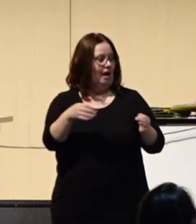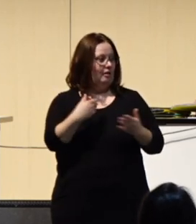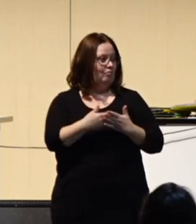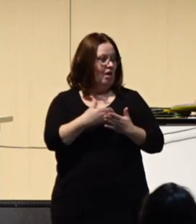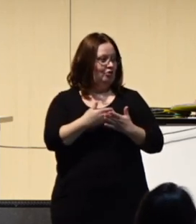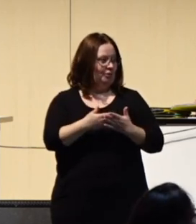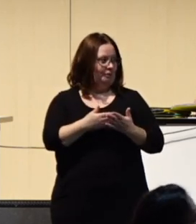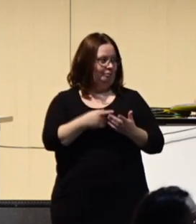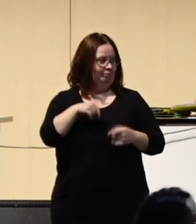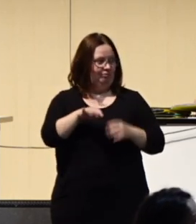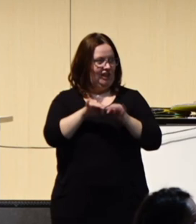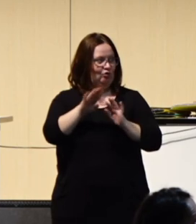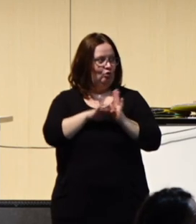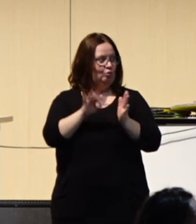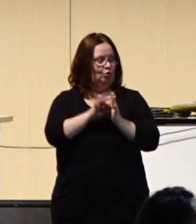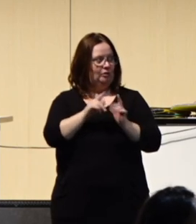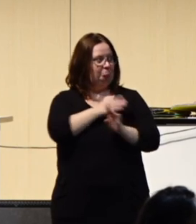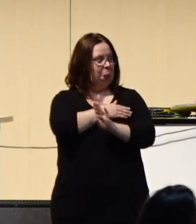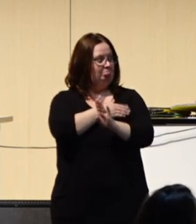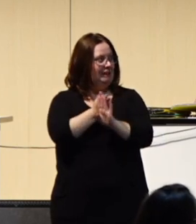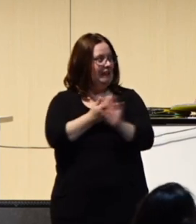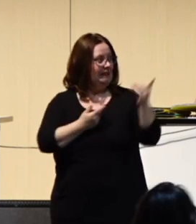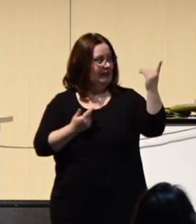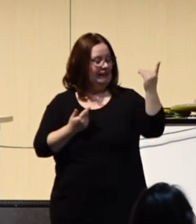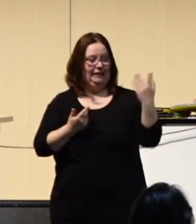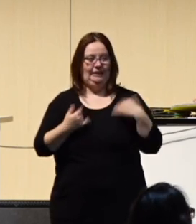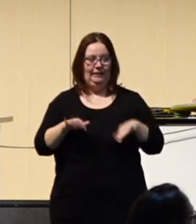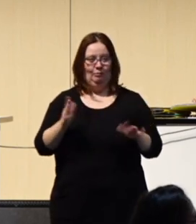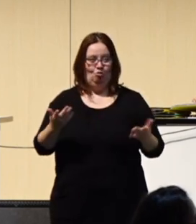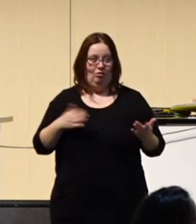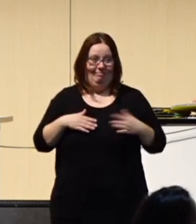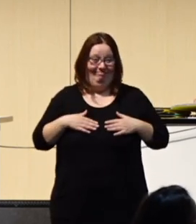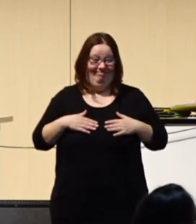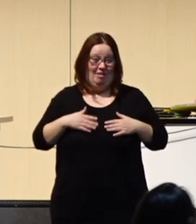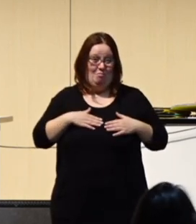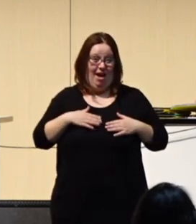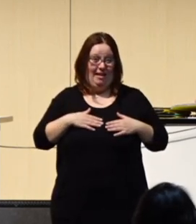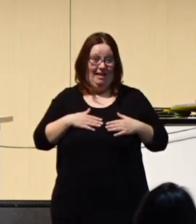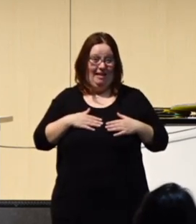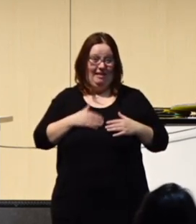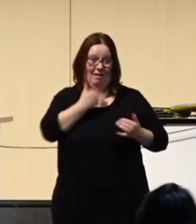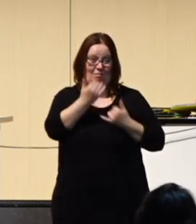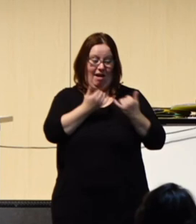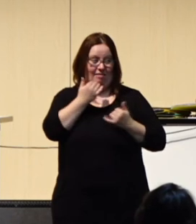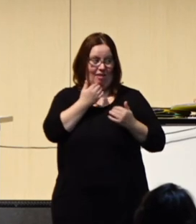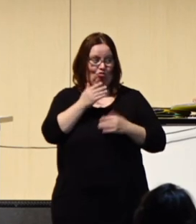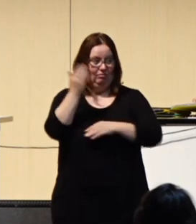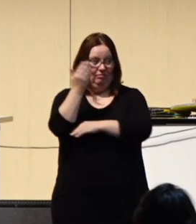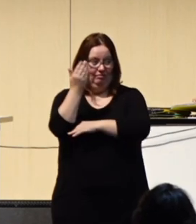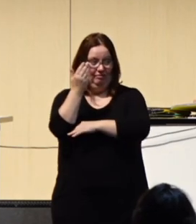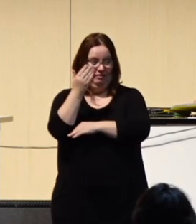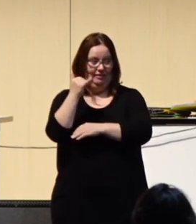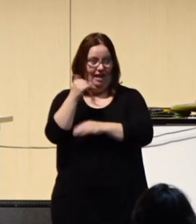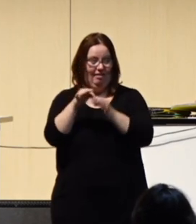wie weit wir in der Tagesordnung gekommen sind und habe meinen eigenen Beitrag dazu geleistet,